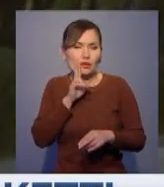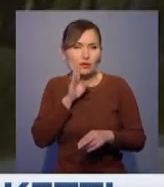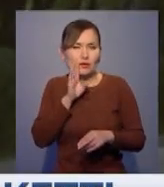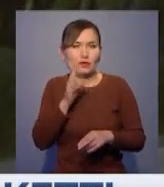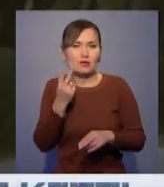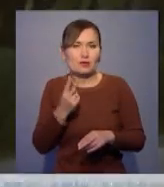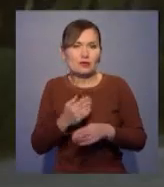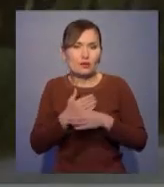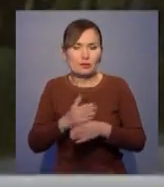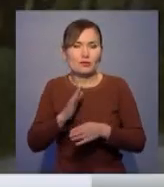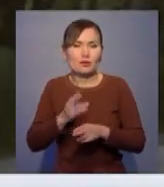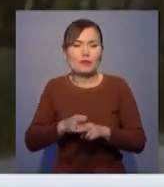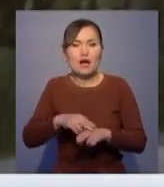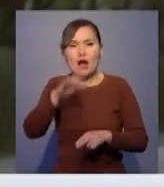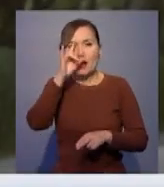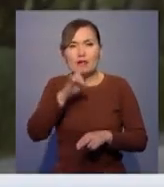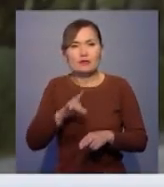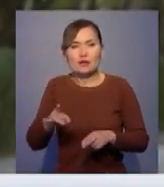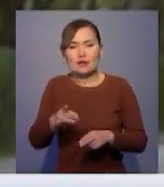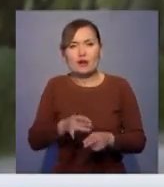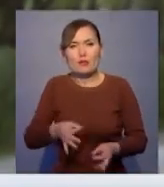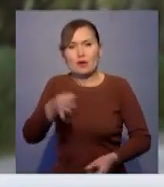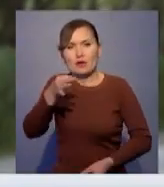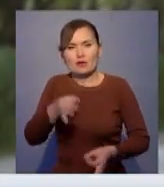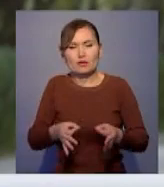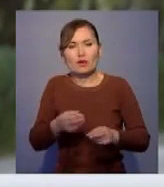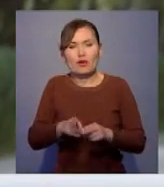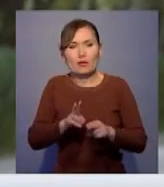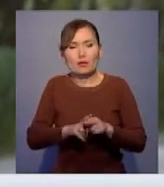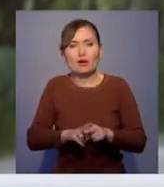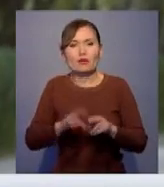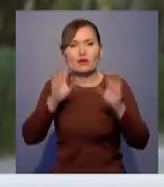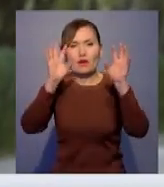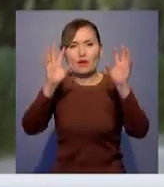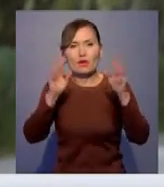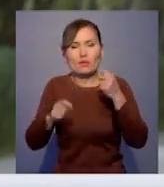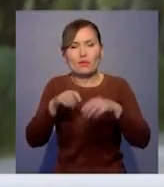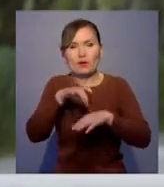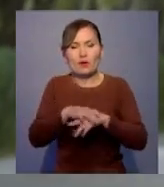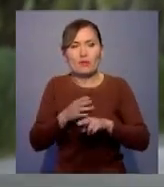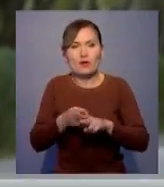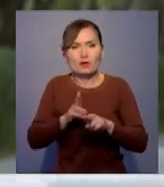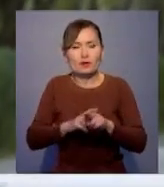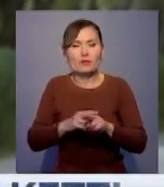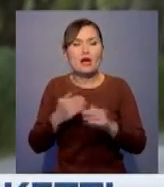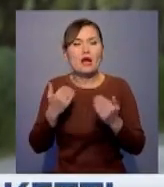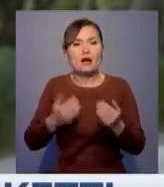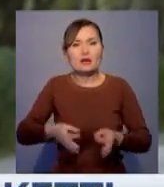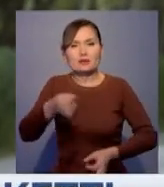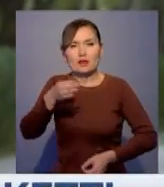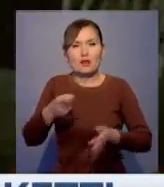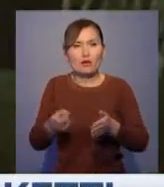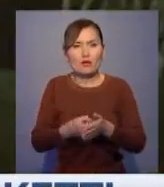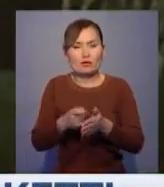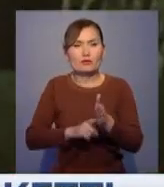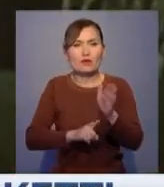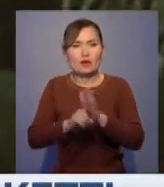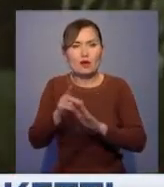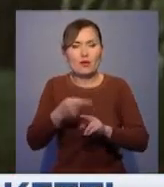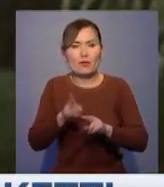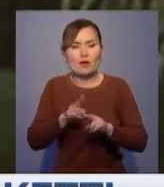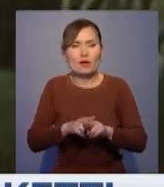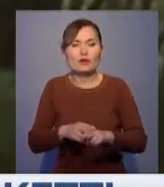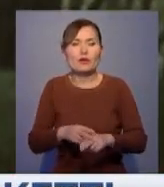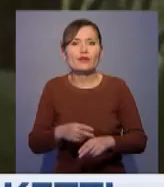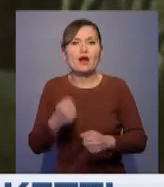Аталған фактіге қатысты Қазақстан Республикасы қылмыстық кодексінің 345-ші бабы 2-ші бөлігіне қатысты іс қозғалды. Адамдарды